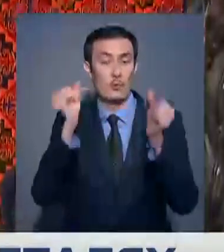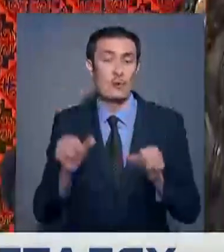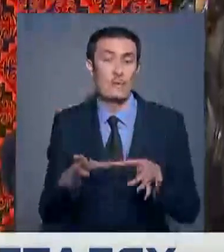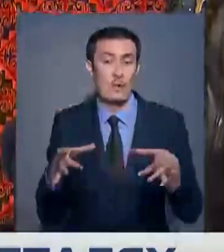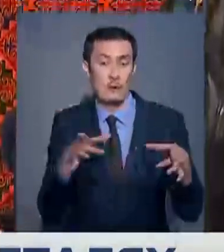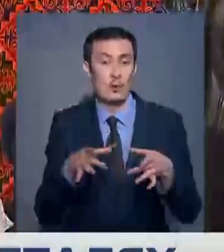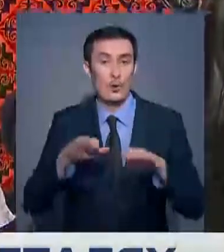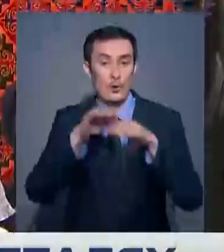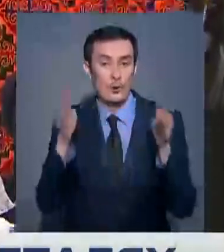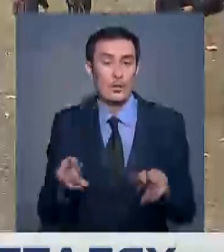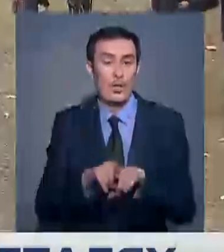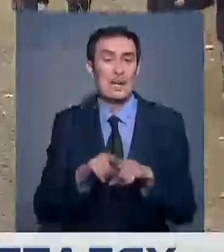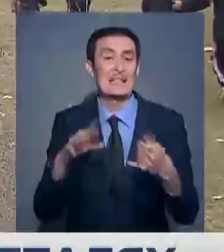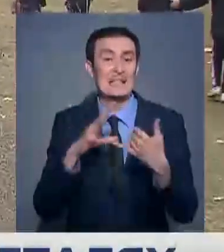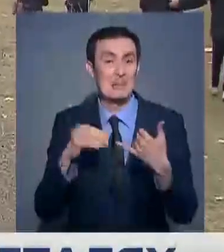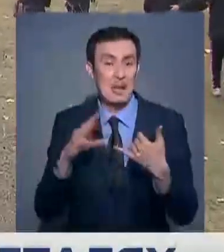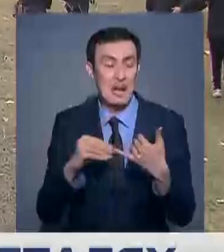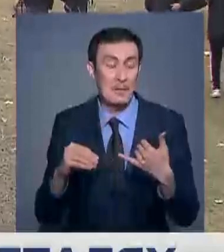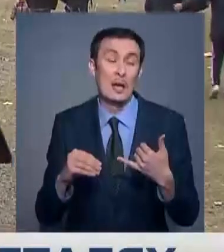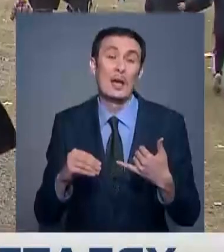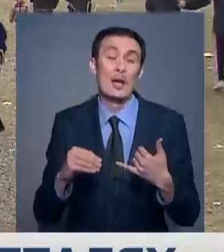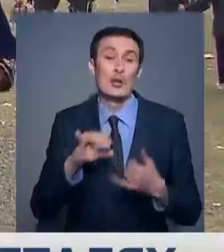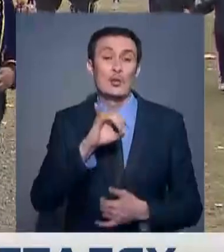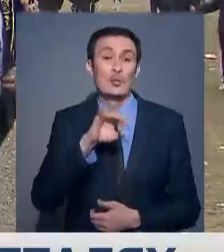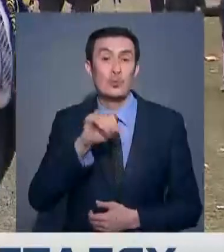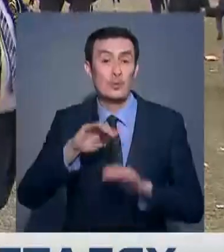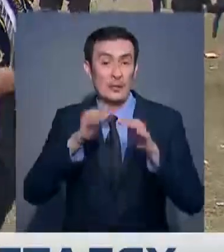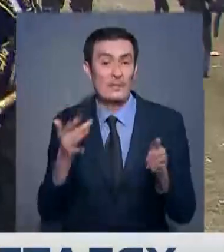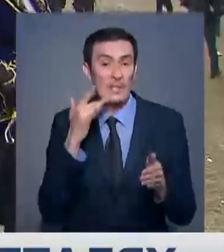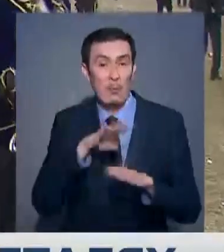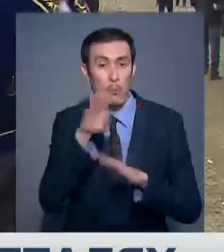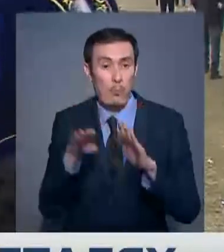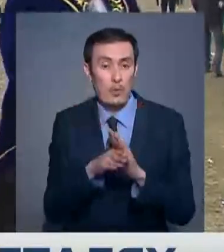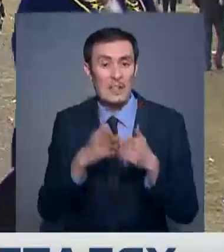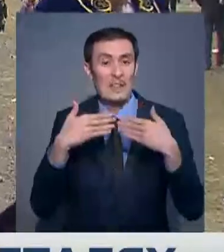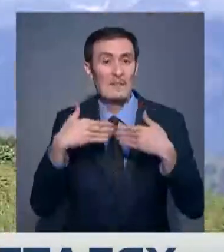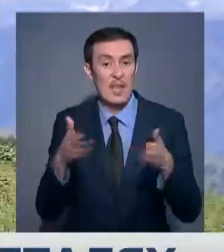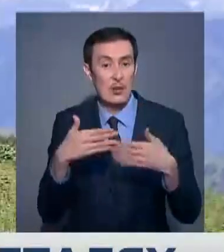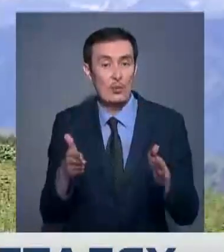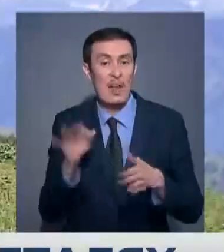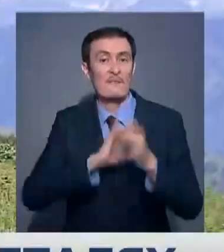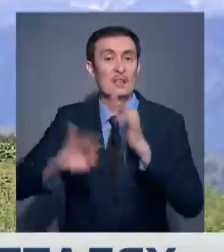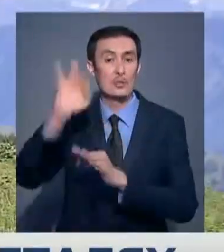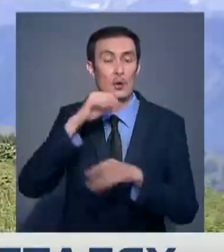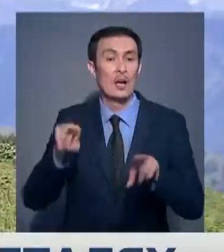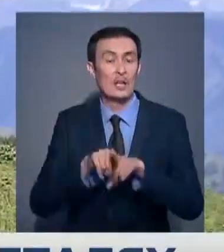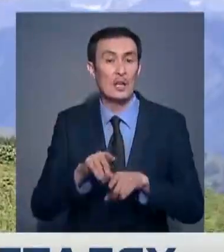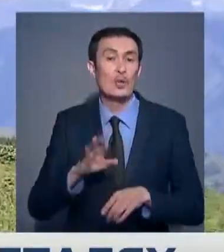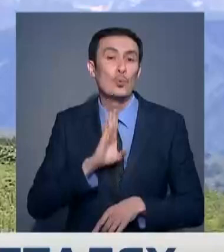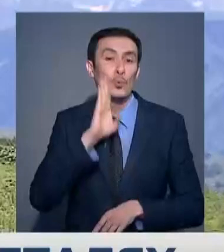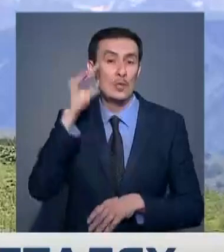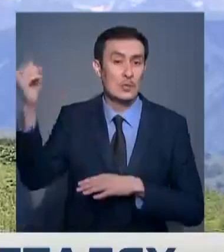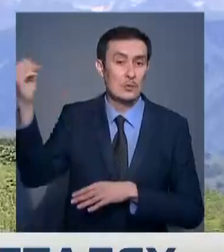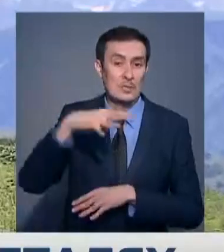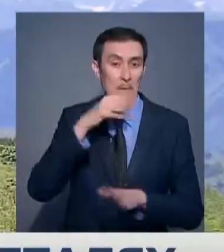юрты олицетворяет землю, небо. Кстати, юрту всегда ставили под определенным углом, дверью на восток. Таким образом, утренние лучи